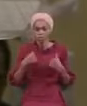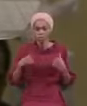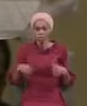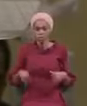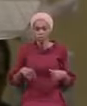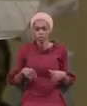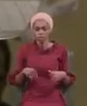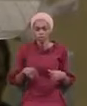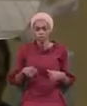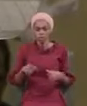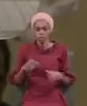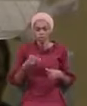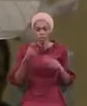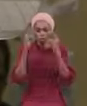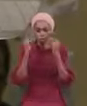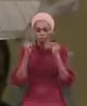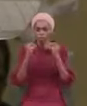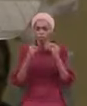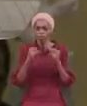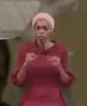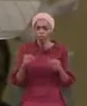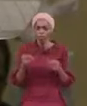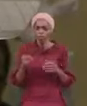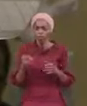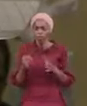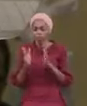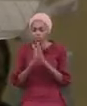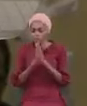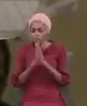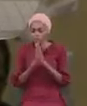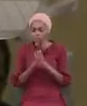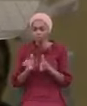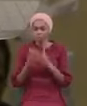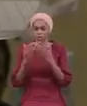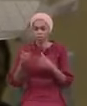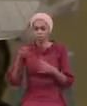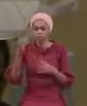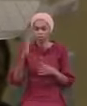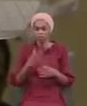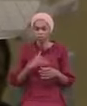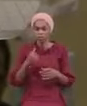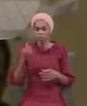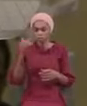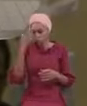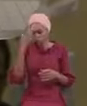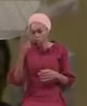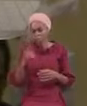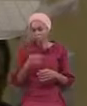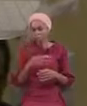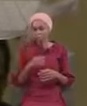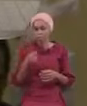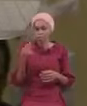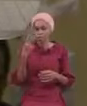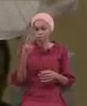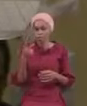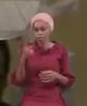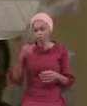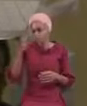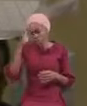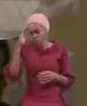Aaron Moïse a consulté Dieu voz C devait cet homme avait